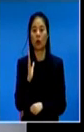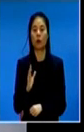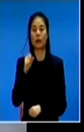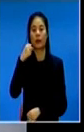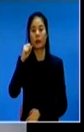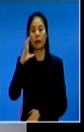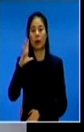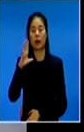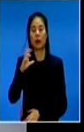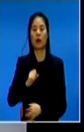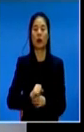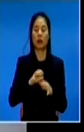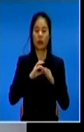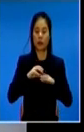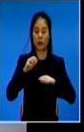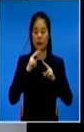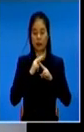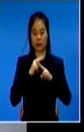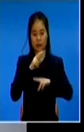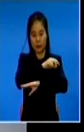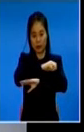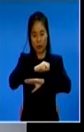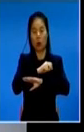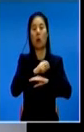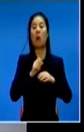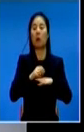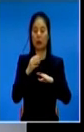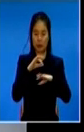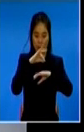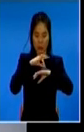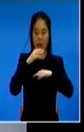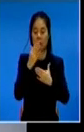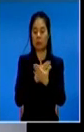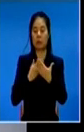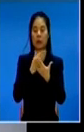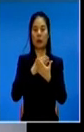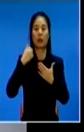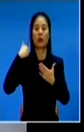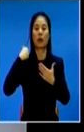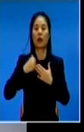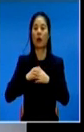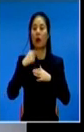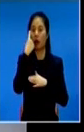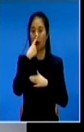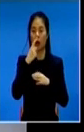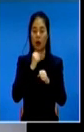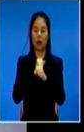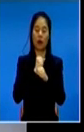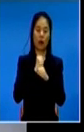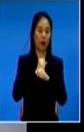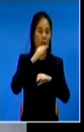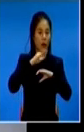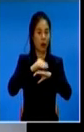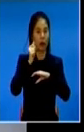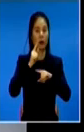เรียกชื่อใหม่ว่าบัญชีผู้สมควรได้รับการเลื่อนตำแหน่งนะครับซึ่งก็คือบัญชีอาวุโสประกอบความรู้ความสามารถ